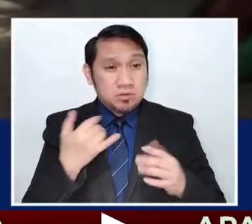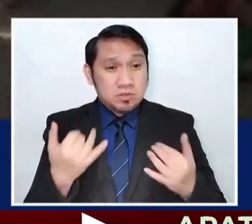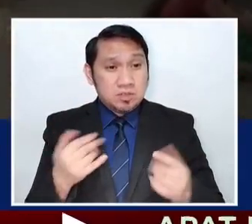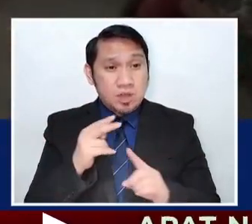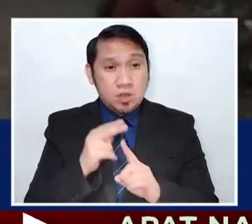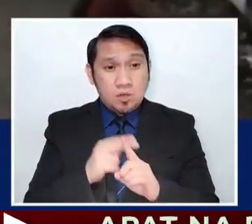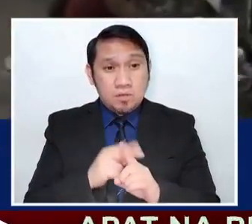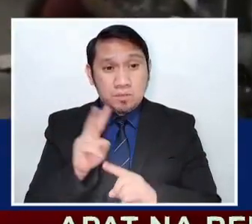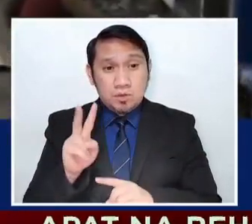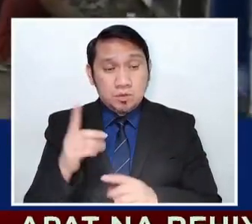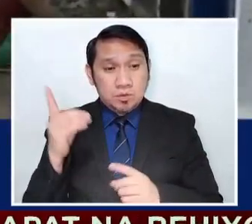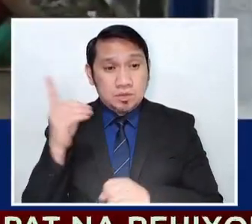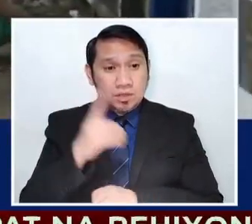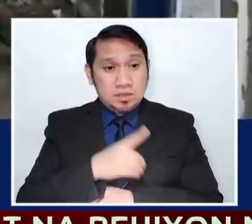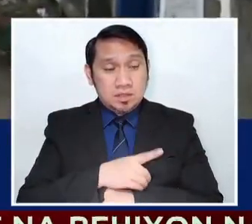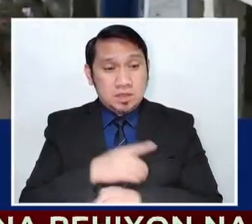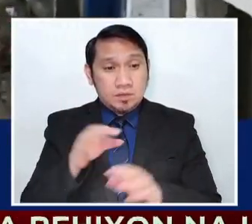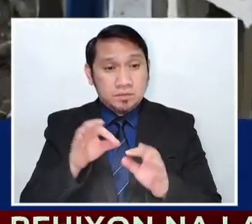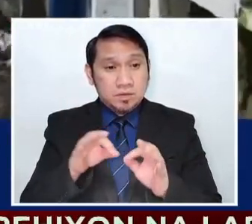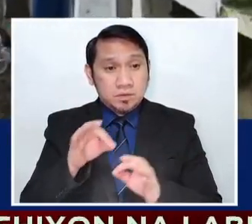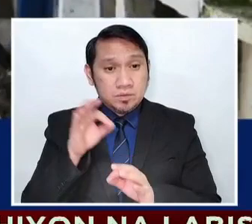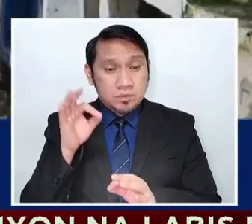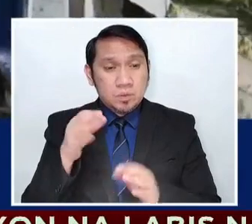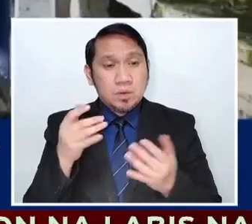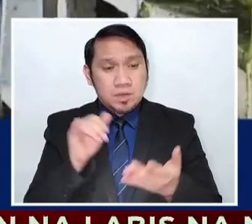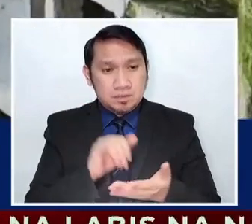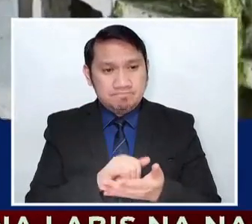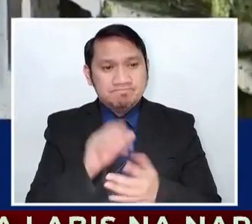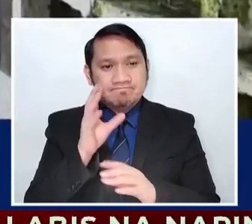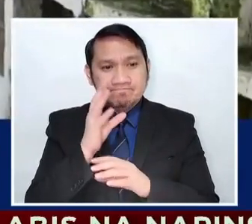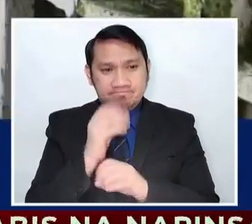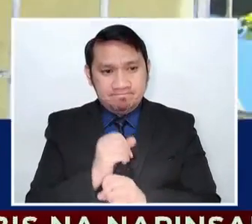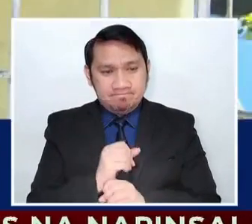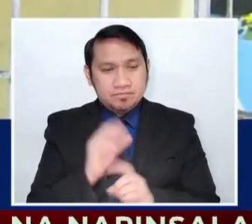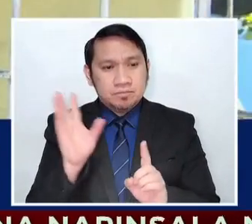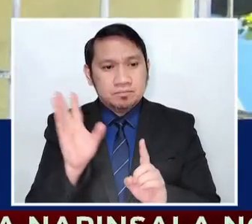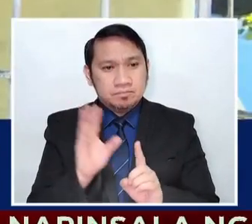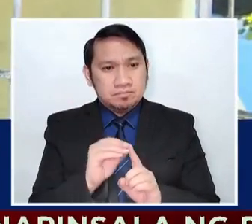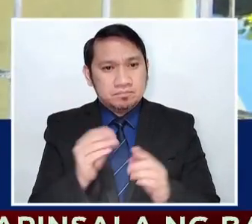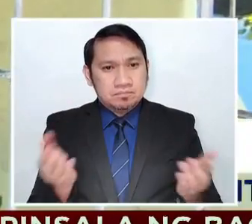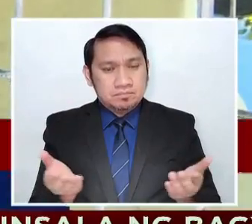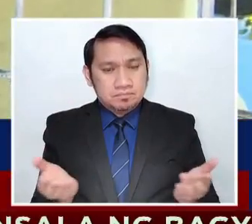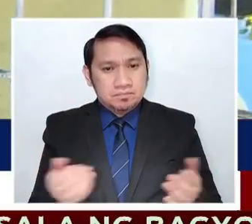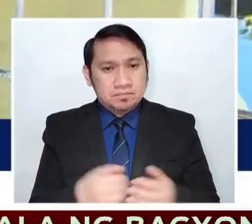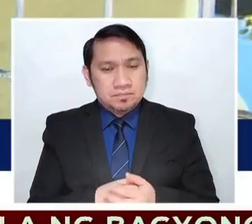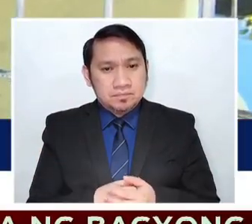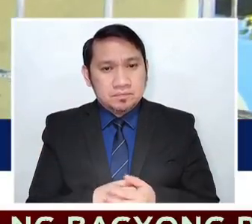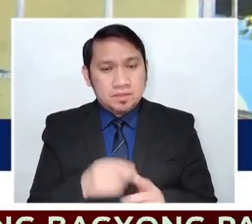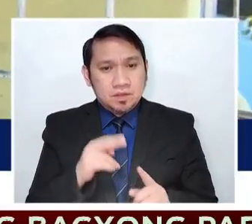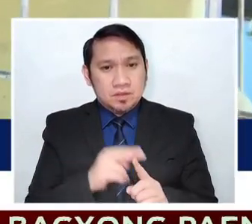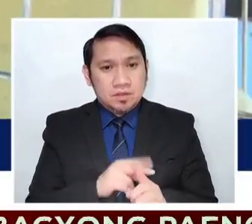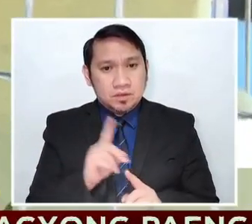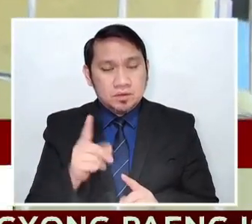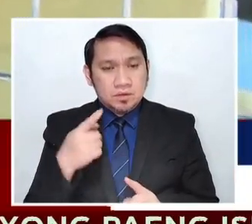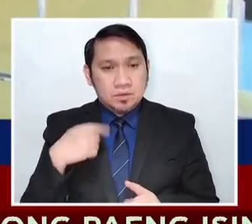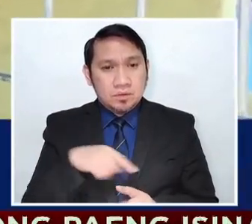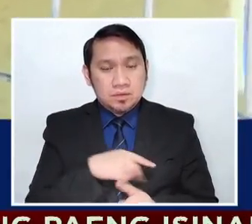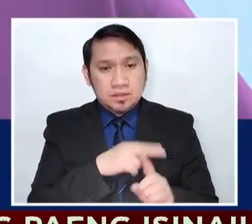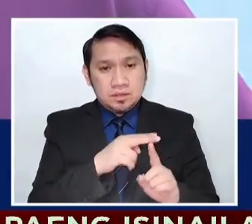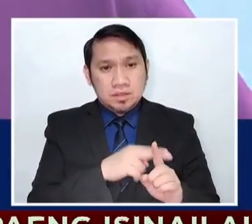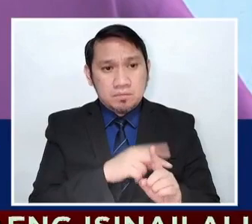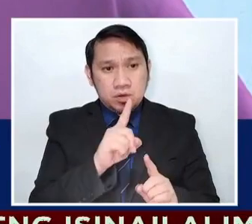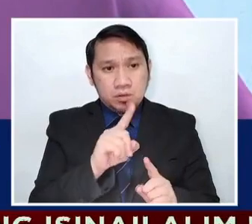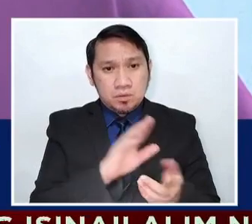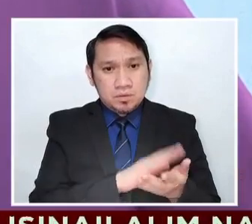mga patay, ang tradisyonal nilang paggunita sa mga yumao. Ados talaga ang dapat pupunta dito. Pagkauno, naglilinisan lang yun, ililinis